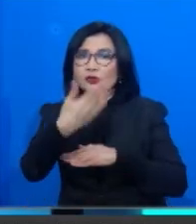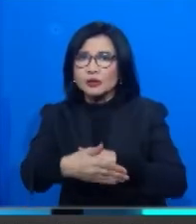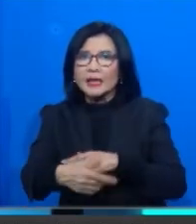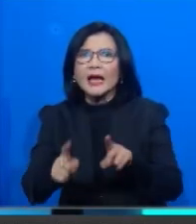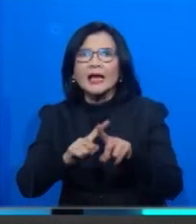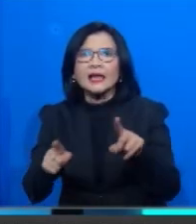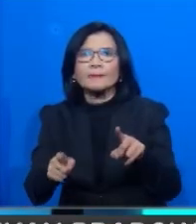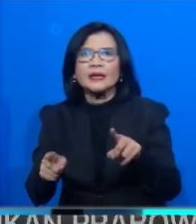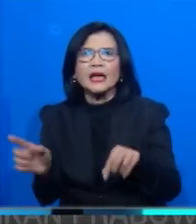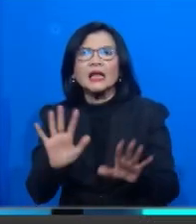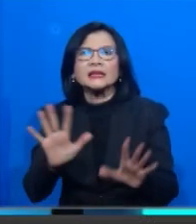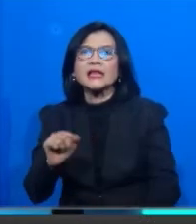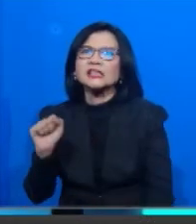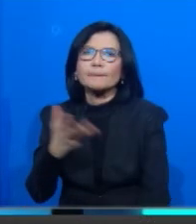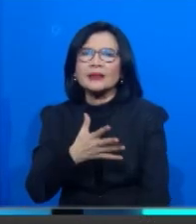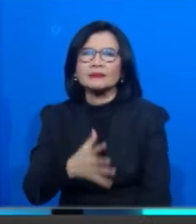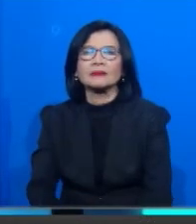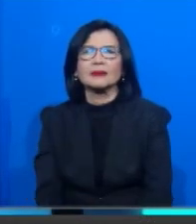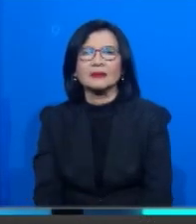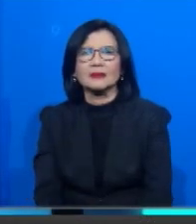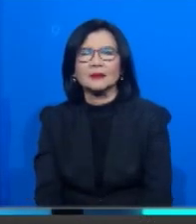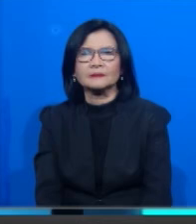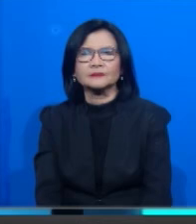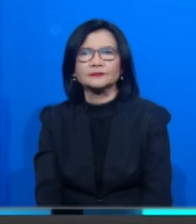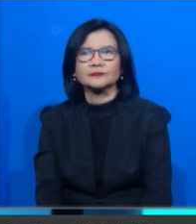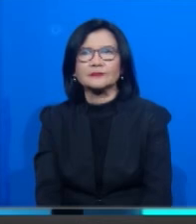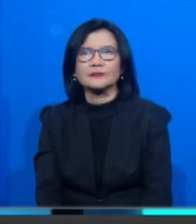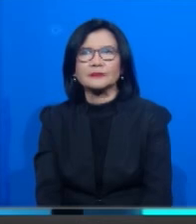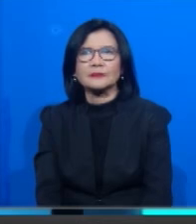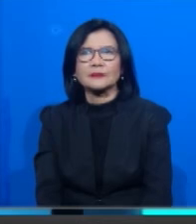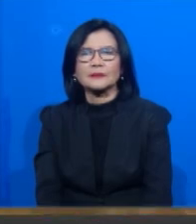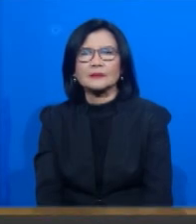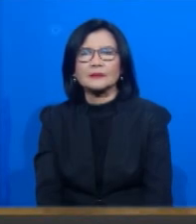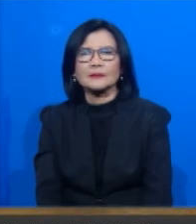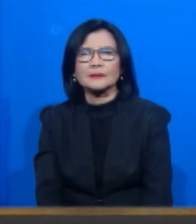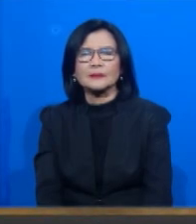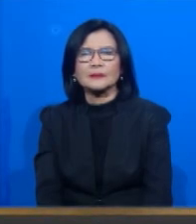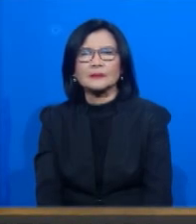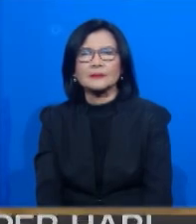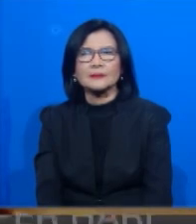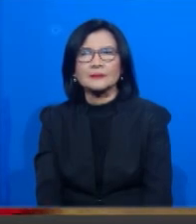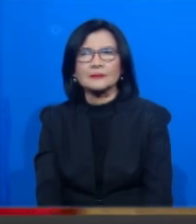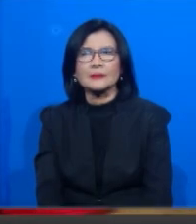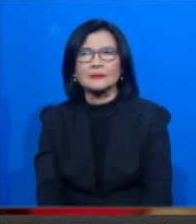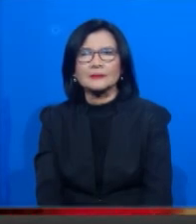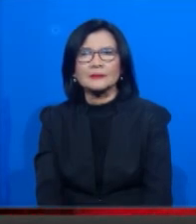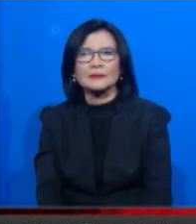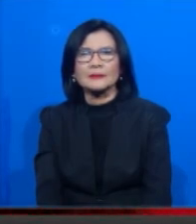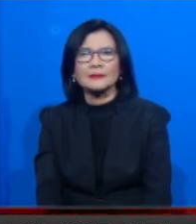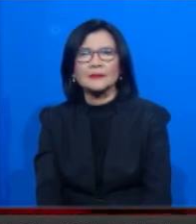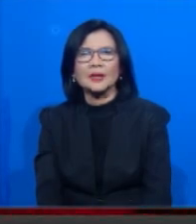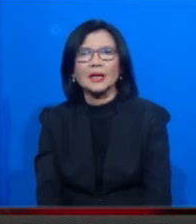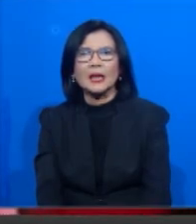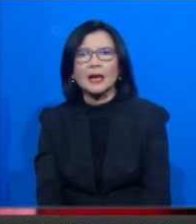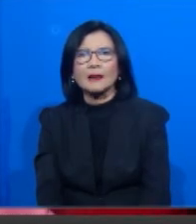tidak seagresif dan semasif seperti yang sudah dilakukan oleh Pak Jokowi. Karena fokusnya harus berbagi. Meski begitu,